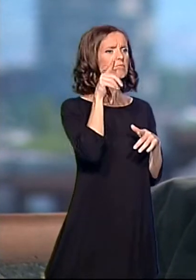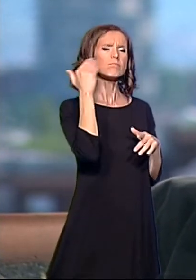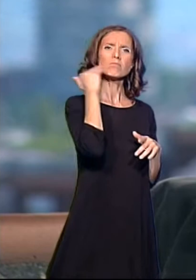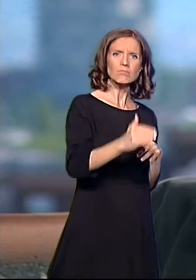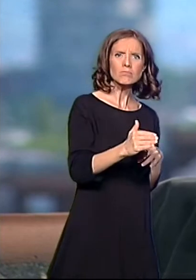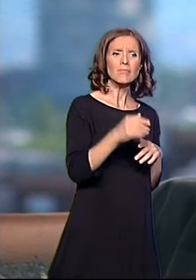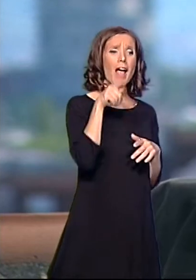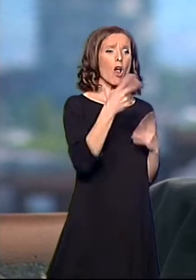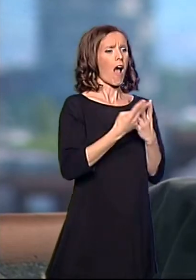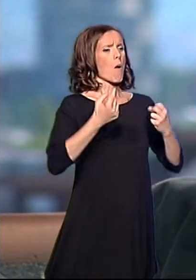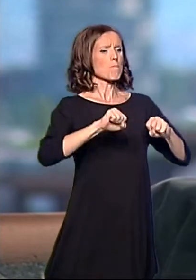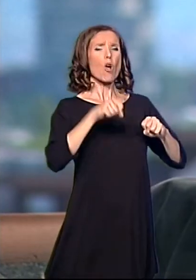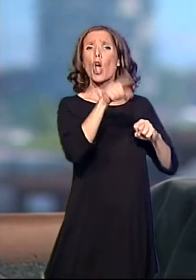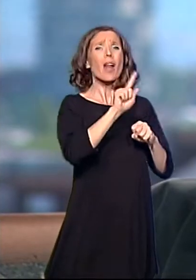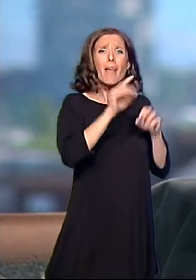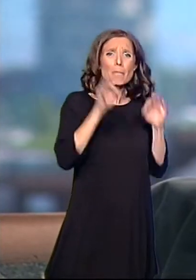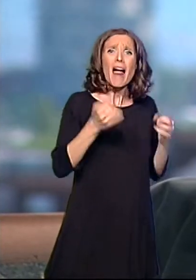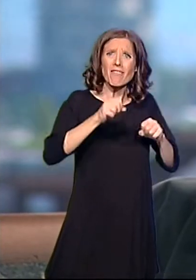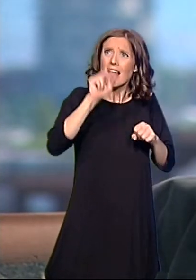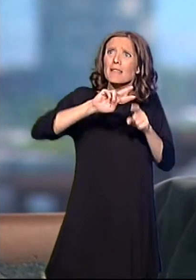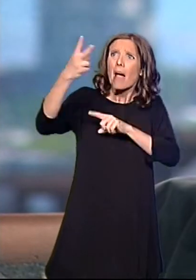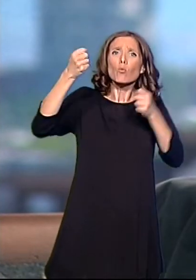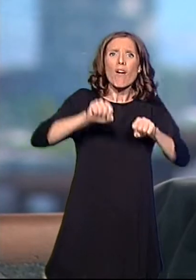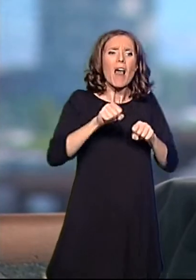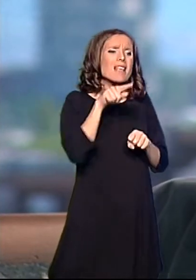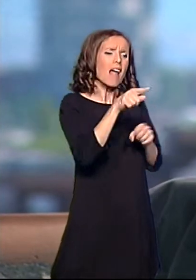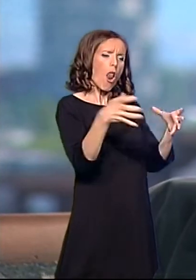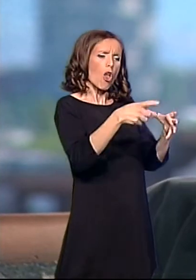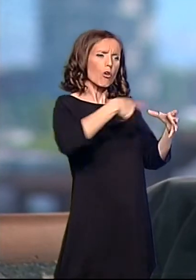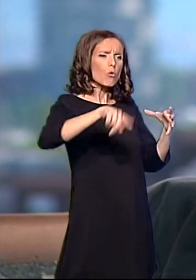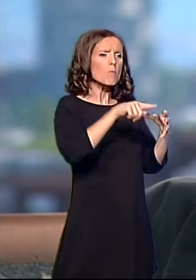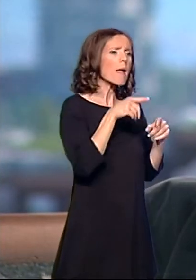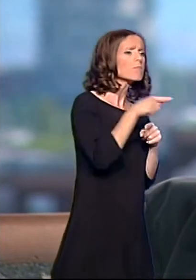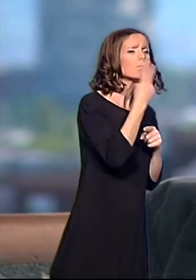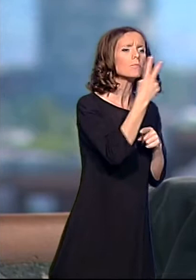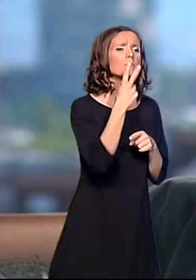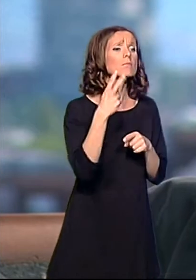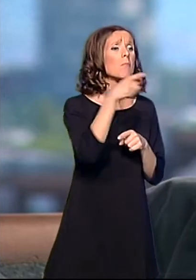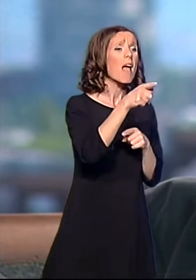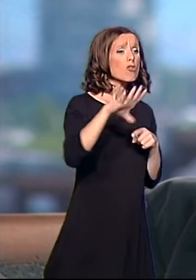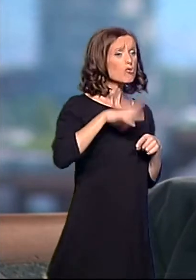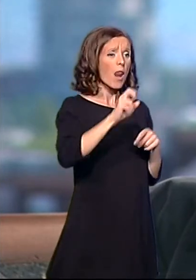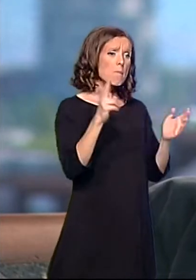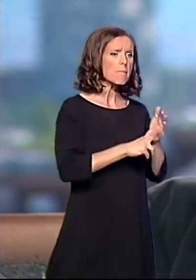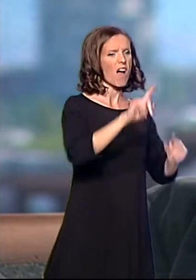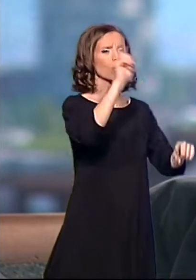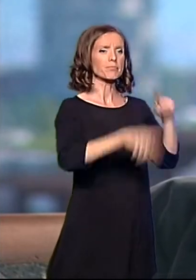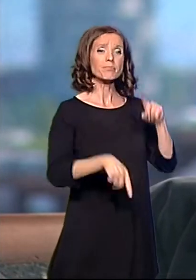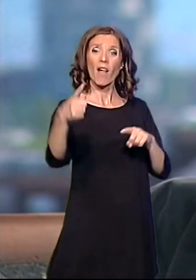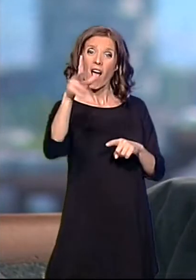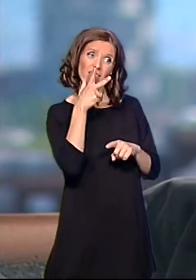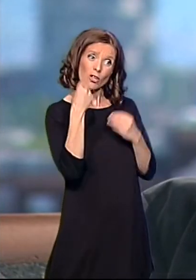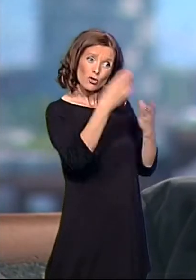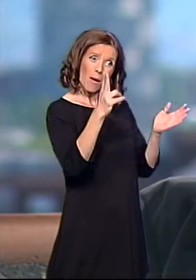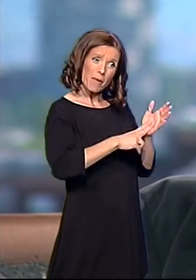jedna vrsta, da kažem, moralne policije koja ide naokolo i kažnjava žene i ljude koji pokušavaju da ženama daju